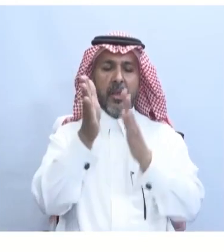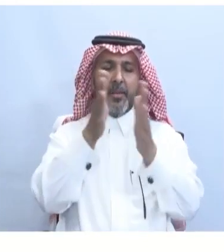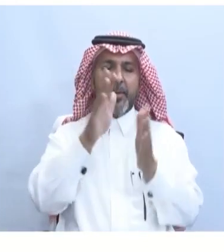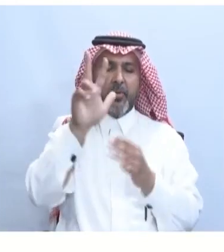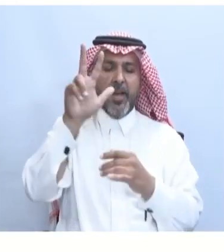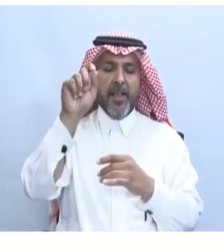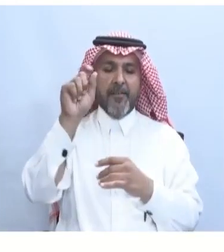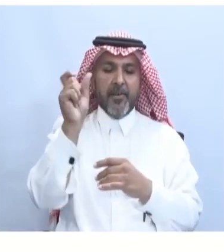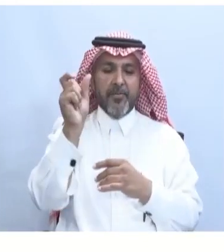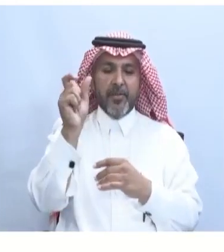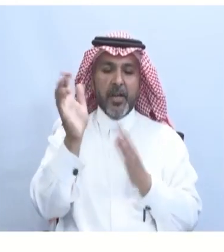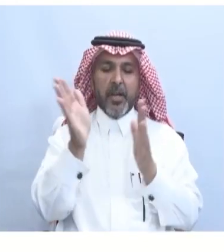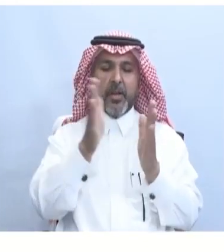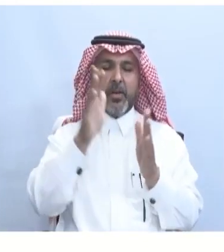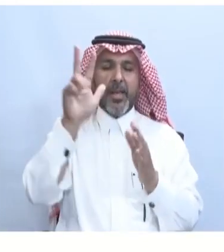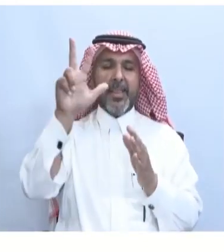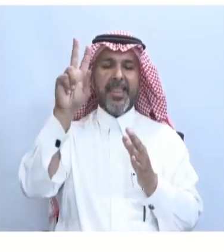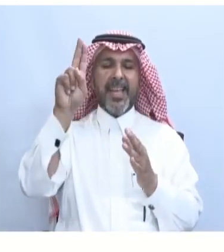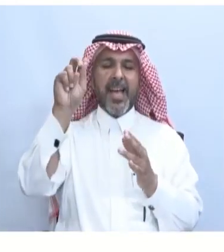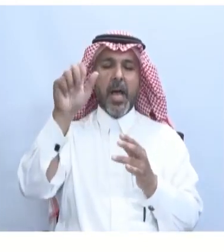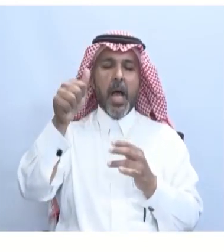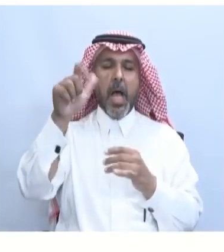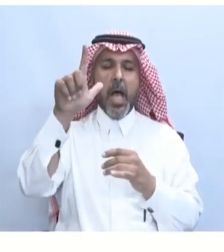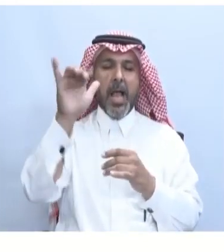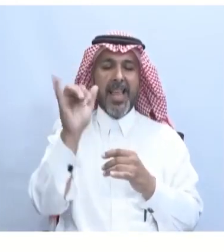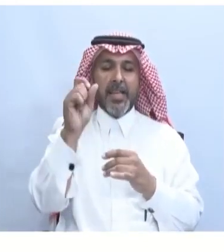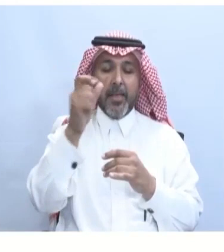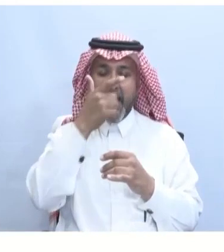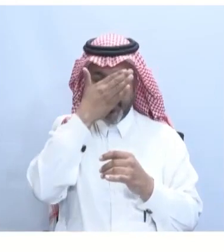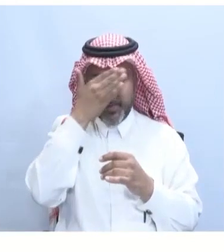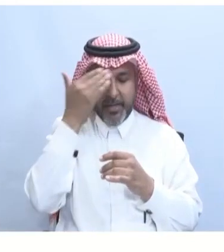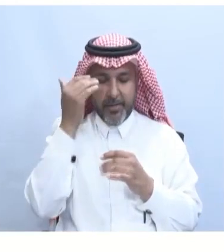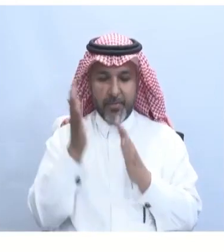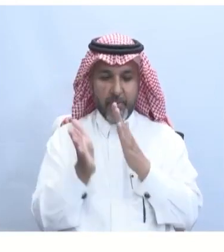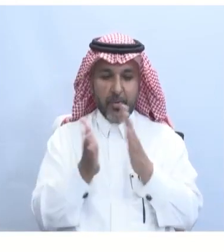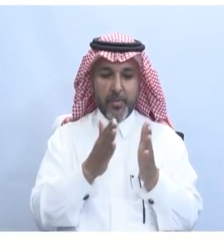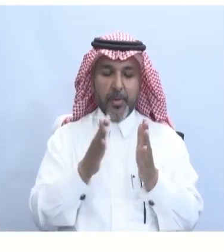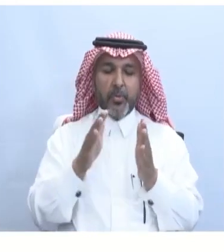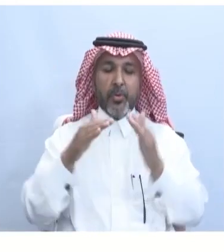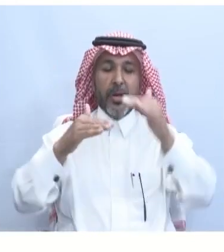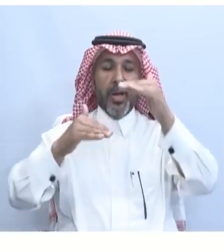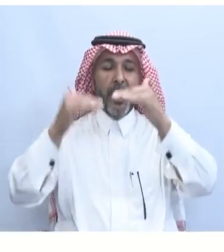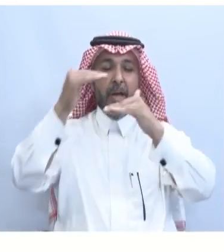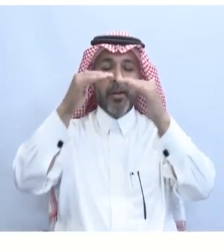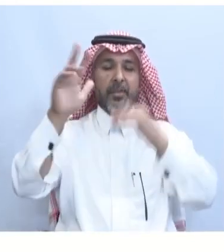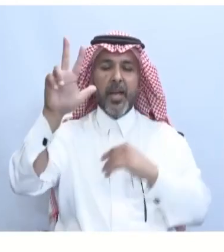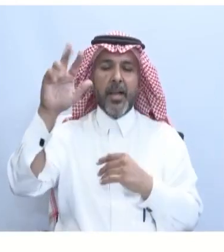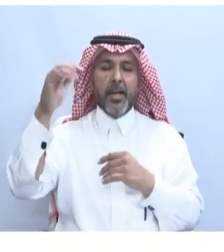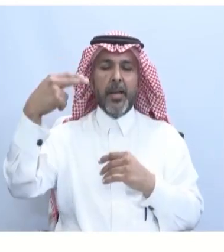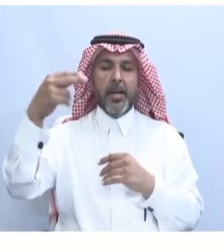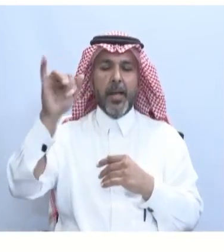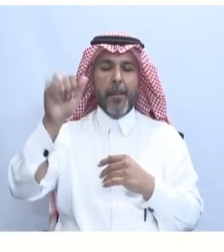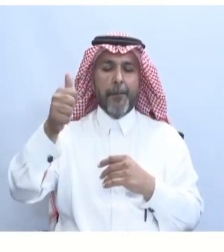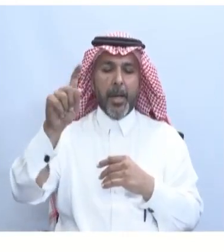والاقتصاد والاداره اذا هي شامله لمجميع مجالات الحياه التي تدل على ماذا تدل